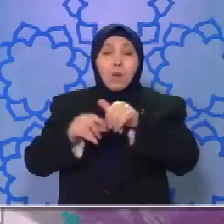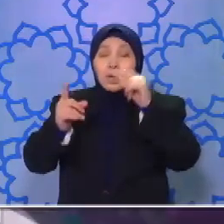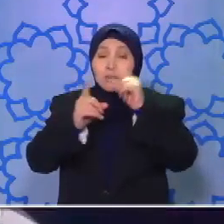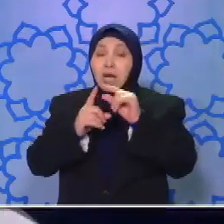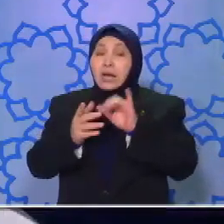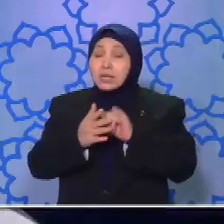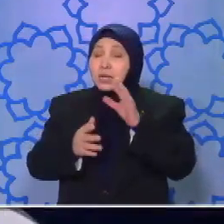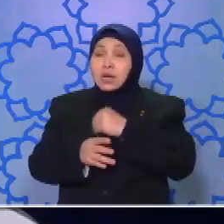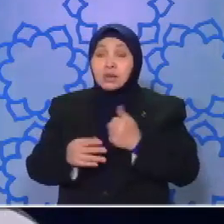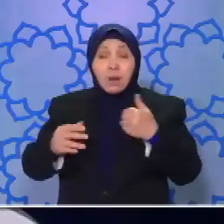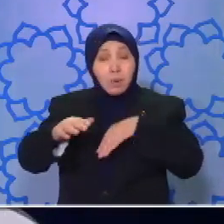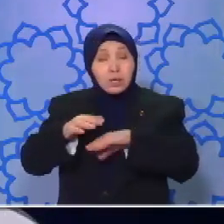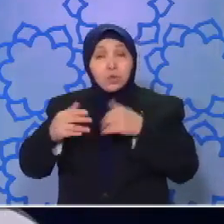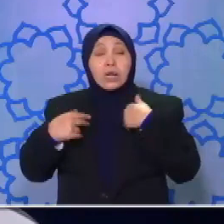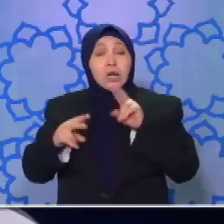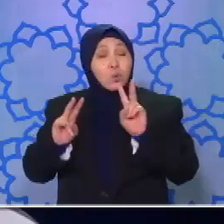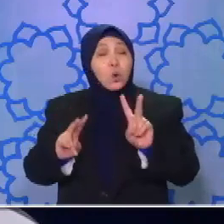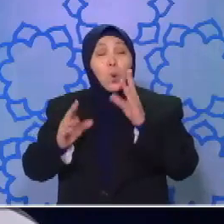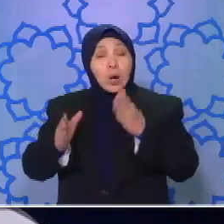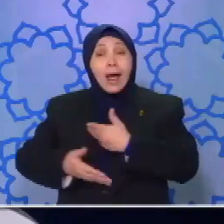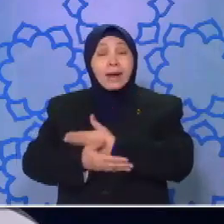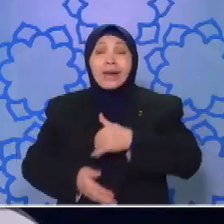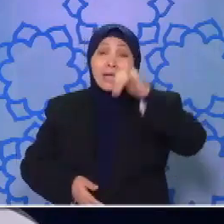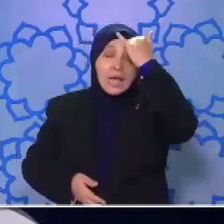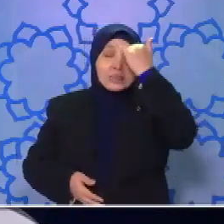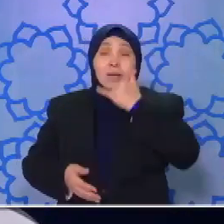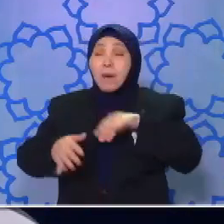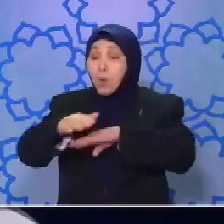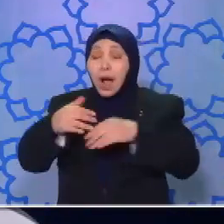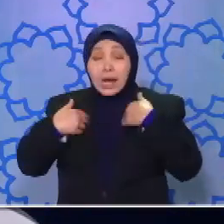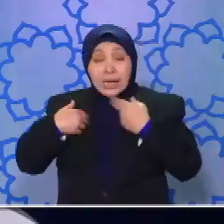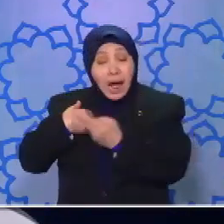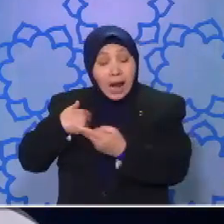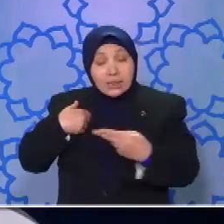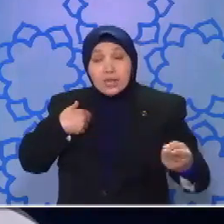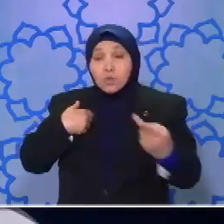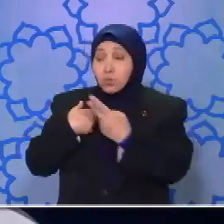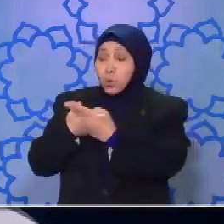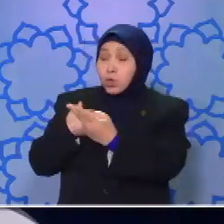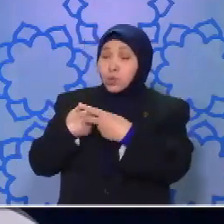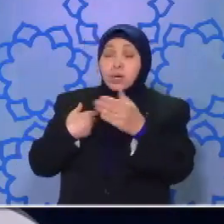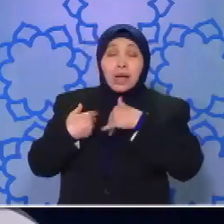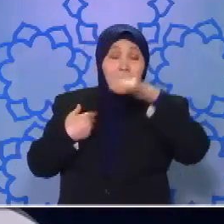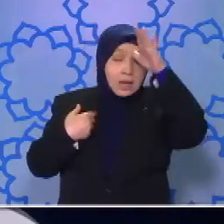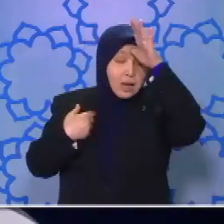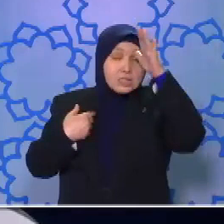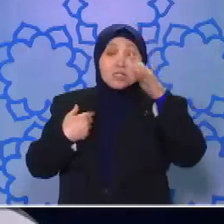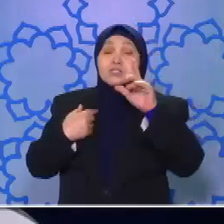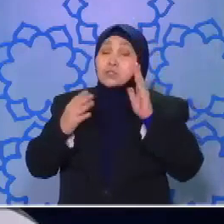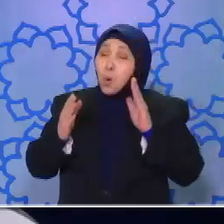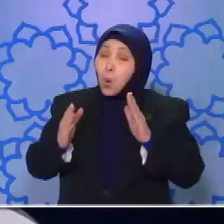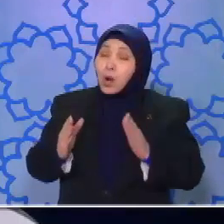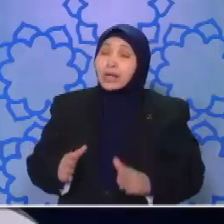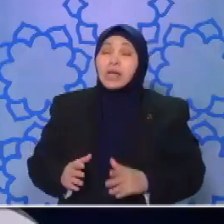Dan adapun dinding rumah itu adalah milik dua orang anak yatim di kota itu, yang di bawahnya tersimpan harta bagi mereka berdua, dan ayahnya seorang yang